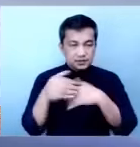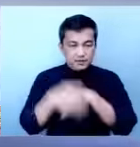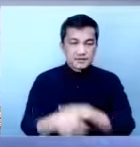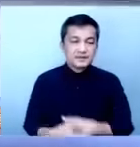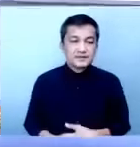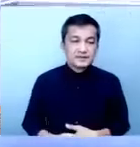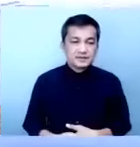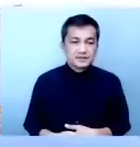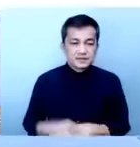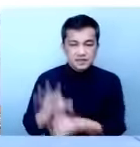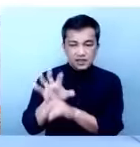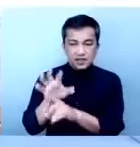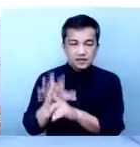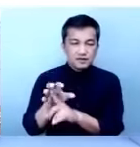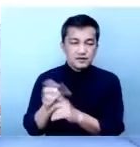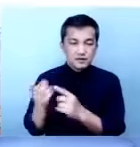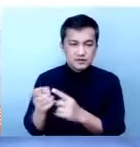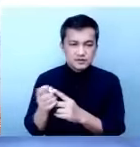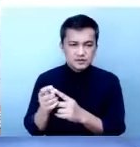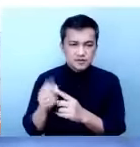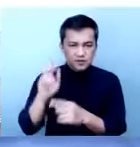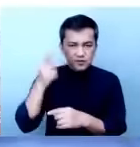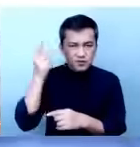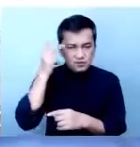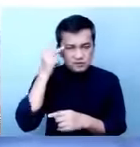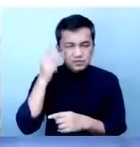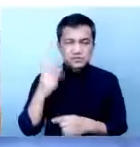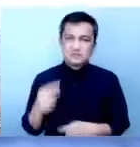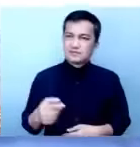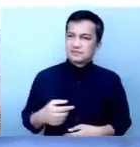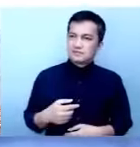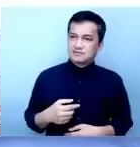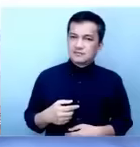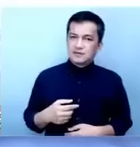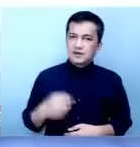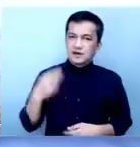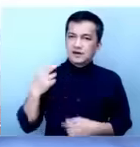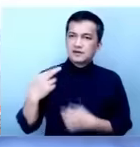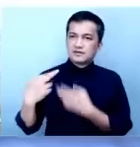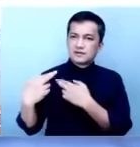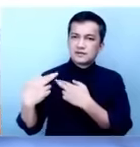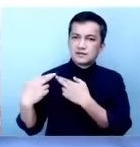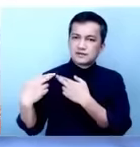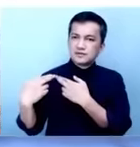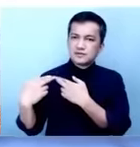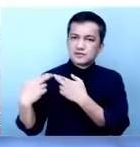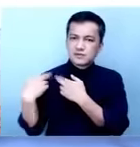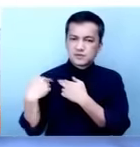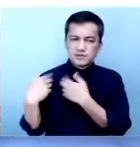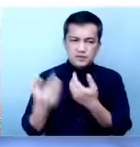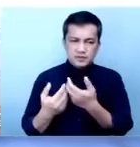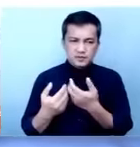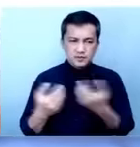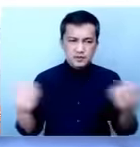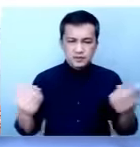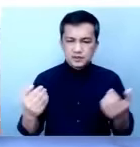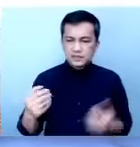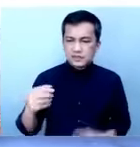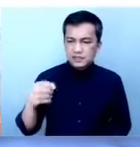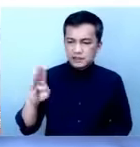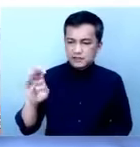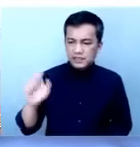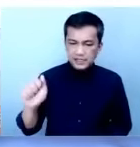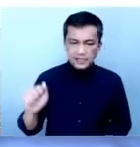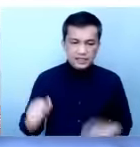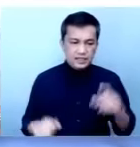hot topic ngayon ang politikong sangkot daw sa hiwalayan ni Bea Alonzo at Dominic Roque. Yan at iba pang